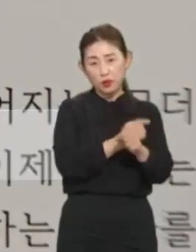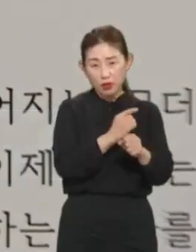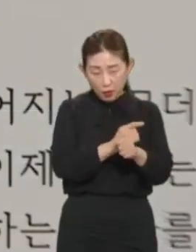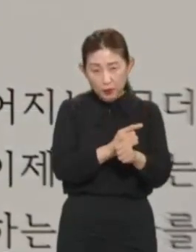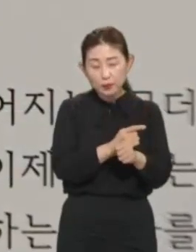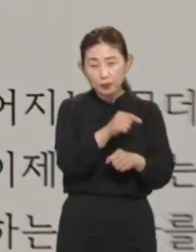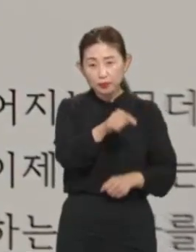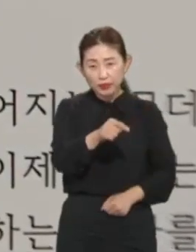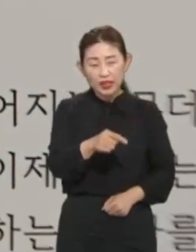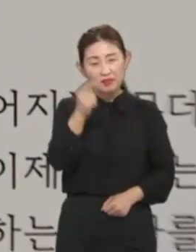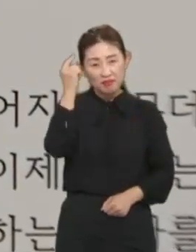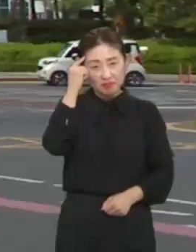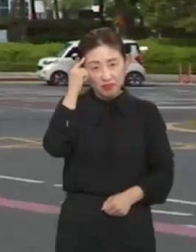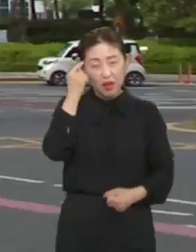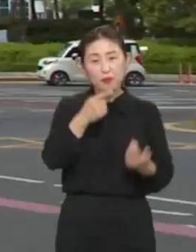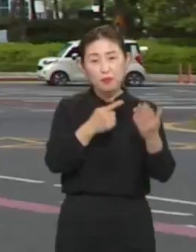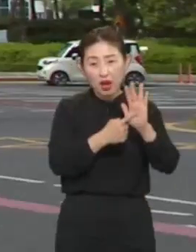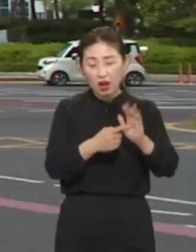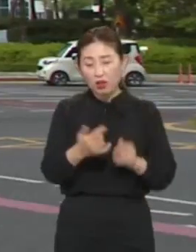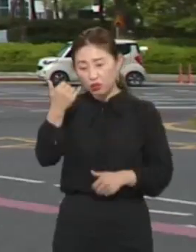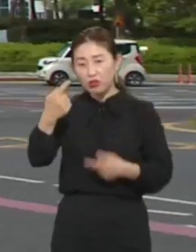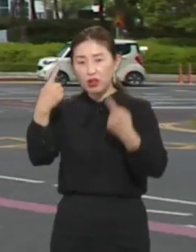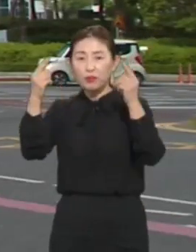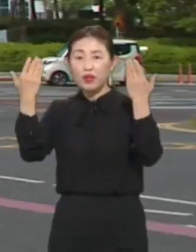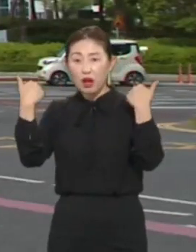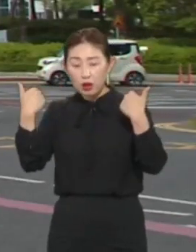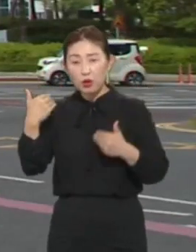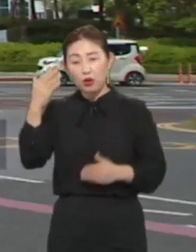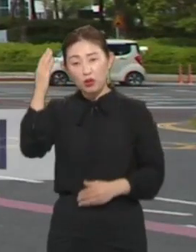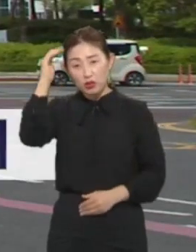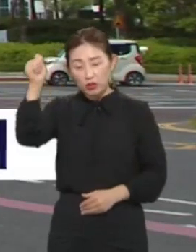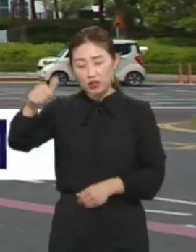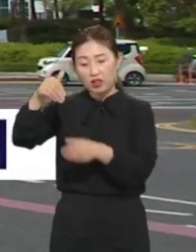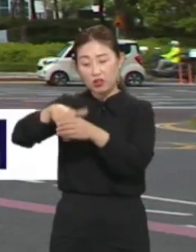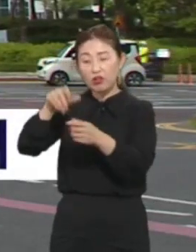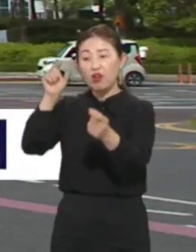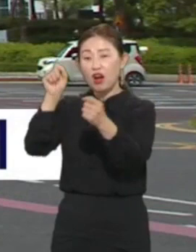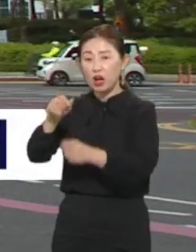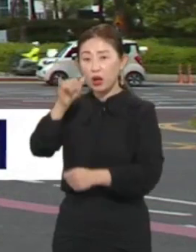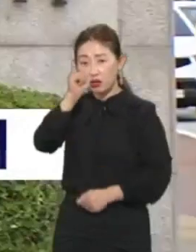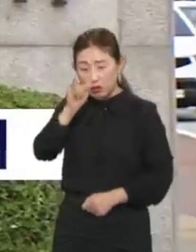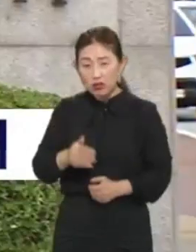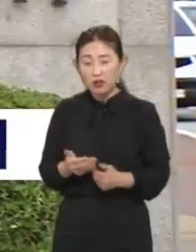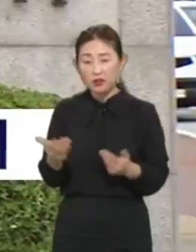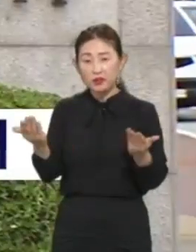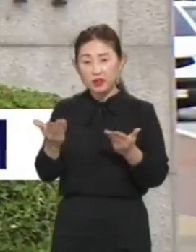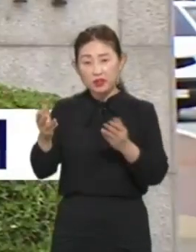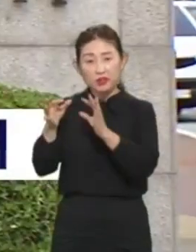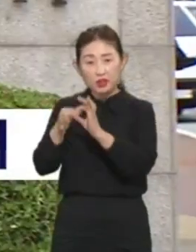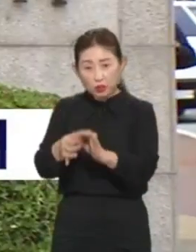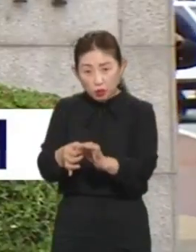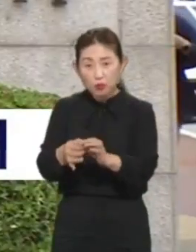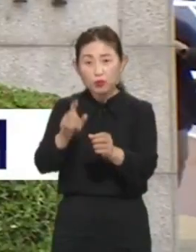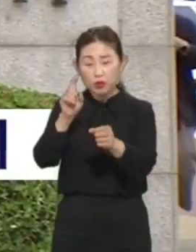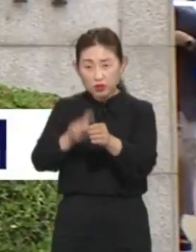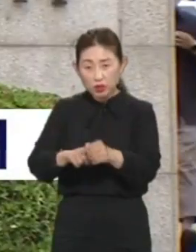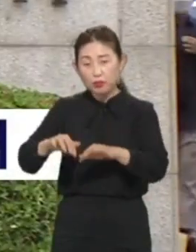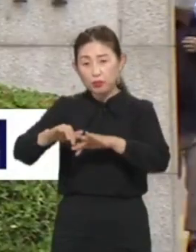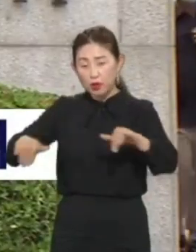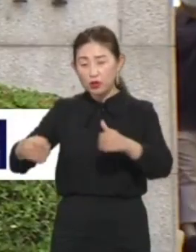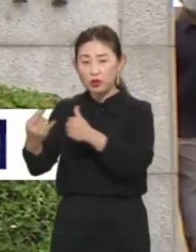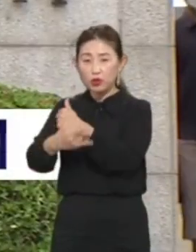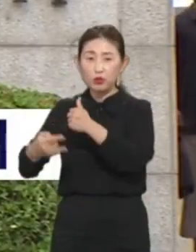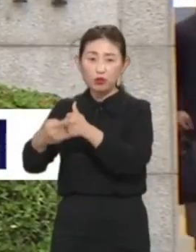이제 충남대로 넘어왔습니다. 충남대도 차기 총장 선거가 다가오는 만큼 업무의 연속성을 부여하기 위해 별도의